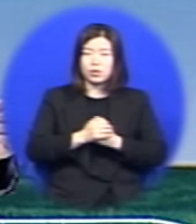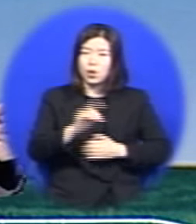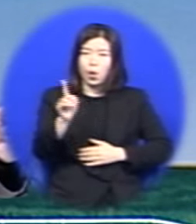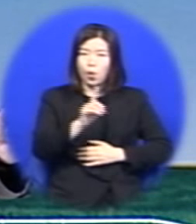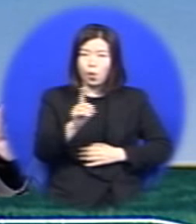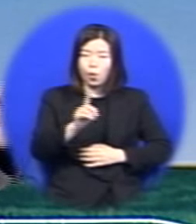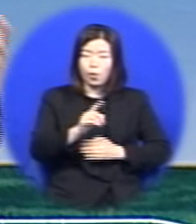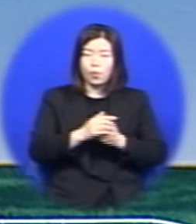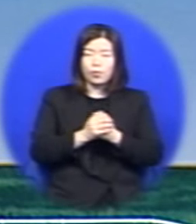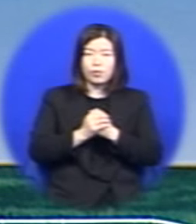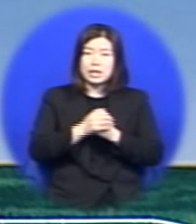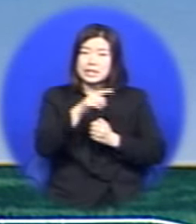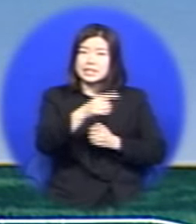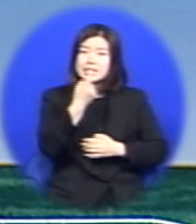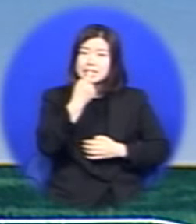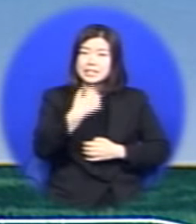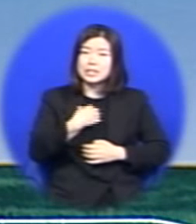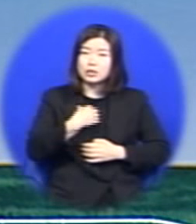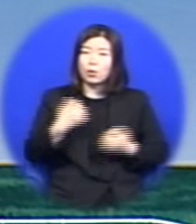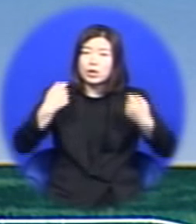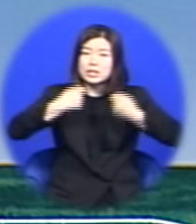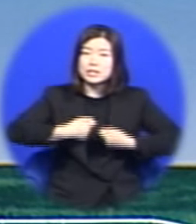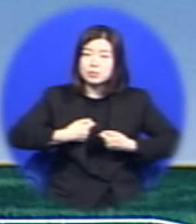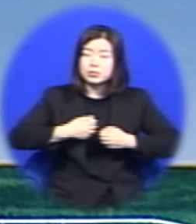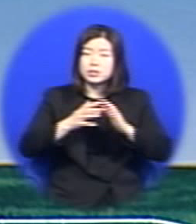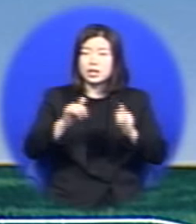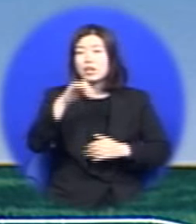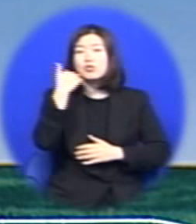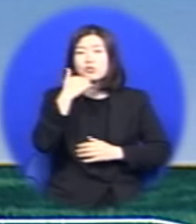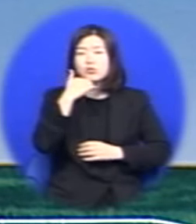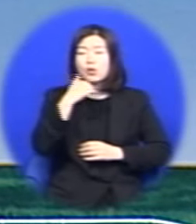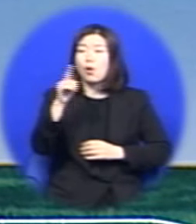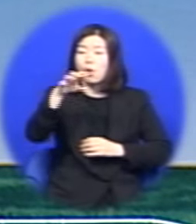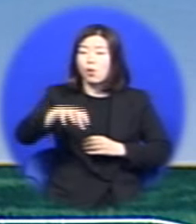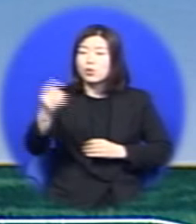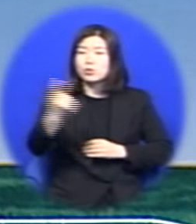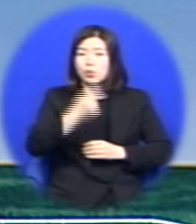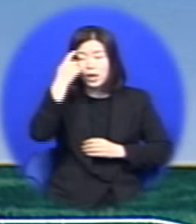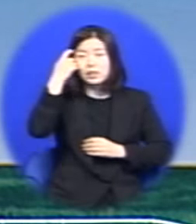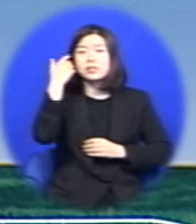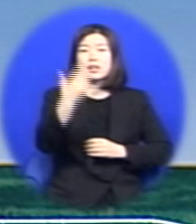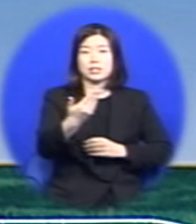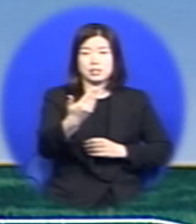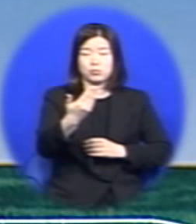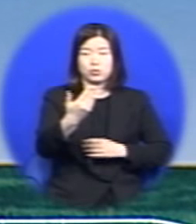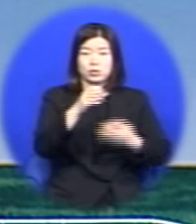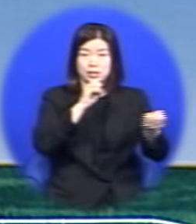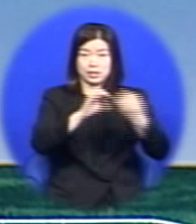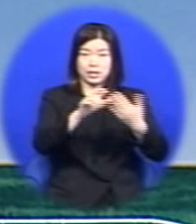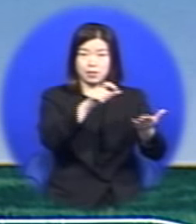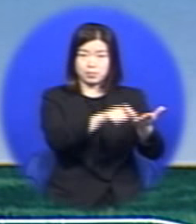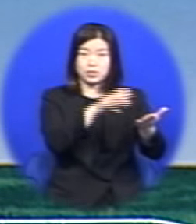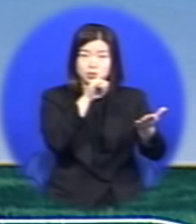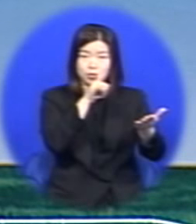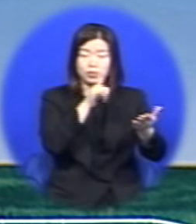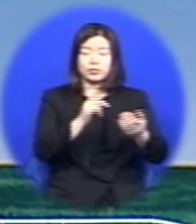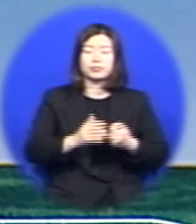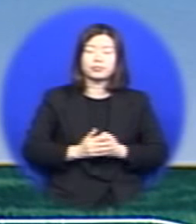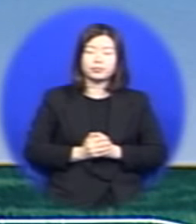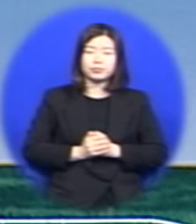도대체 이 흰옷 입은 자들이 누구며 또 어디서 왔느냐고 하는 질문에 대답이